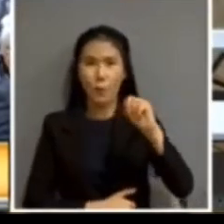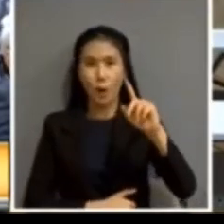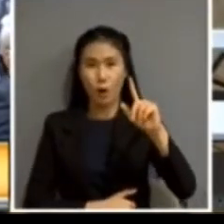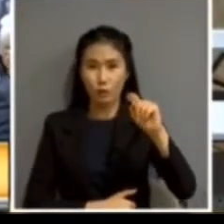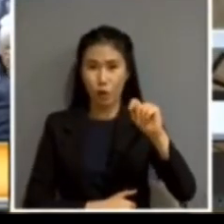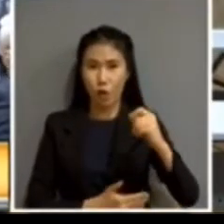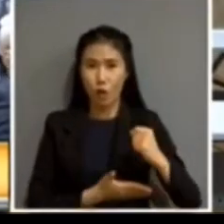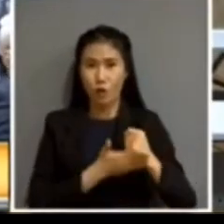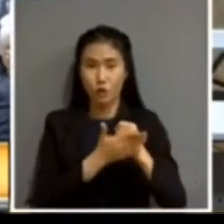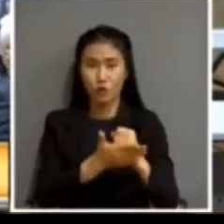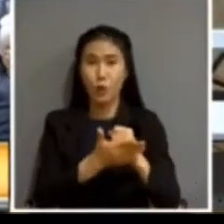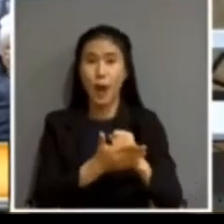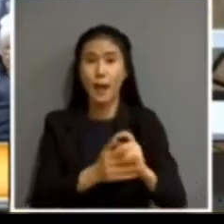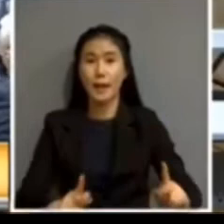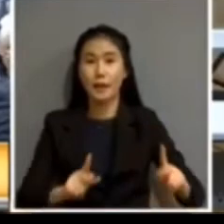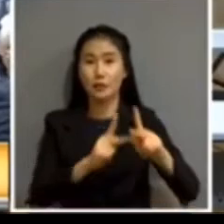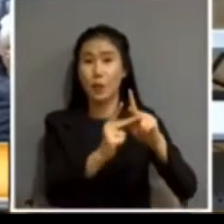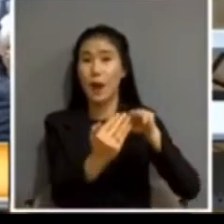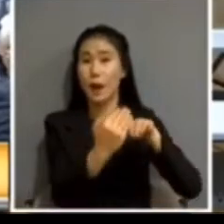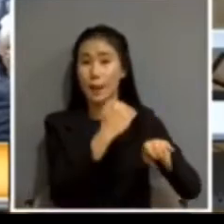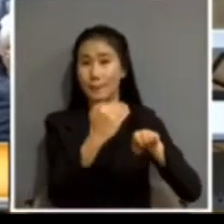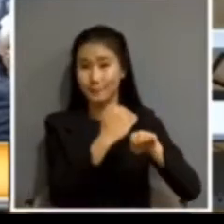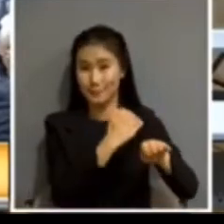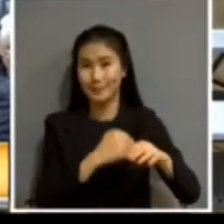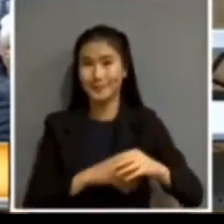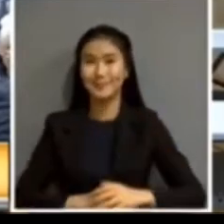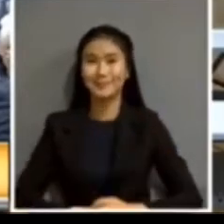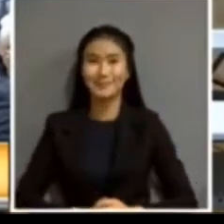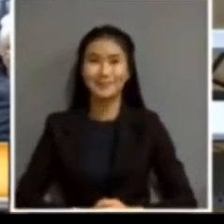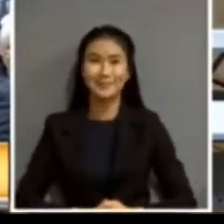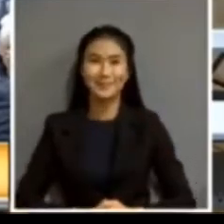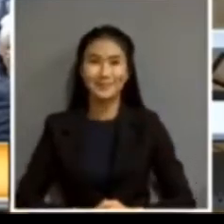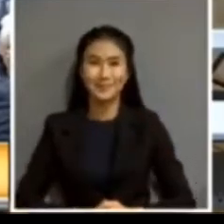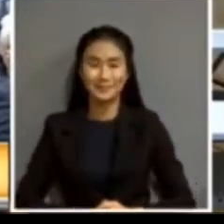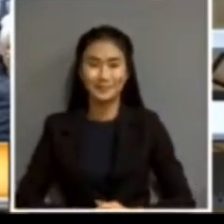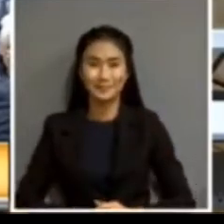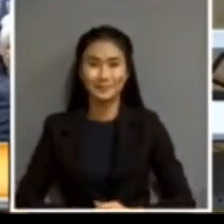การกระทรวงคมนาคมท่านประธานที่เคารพครับ